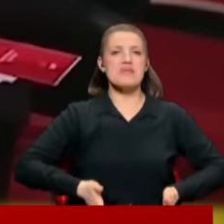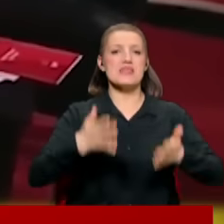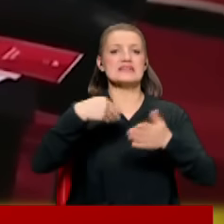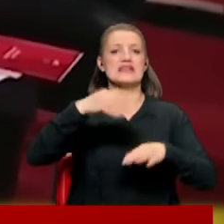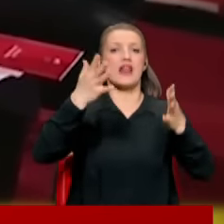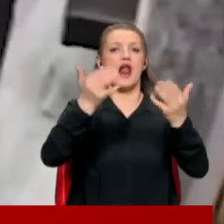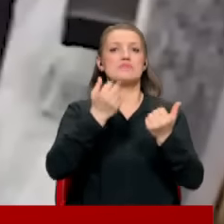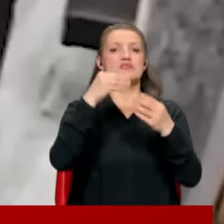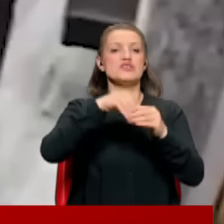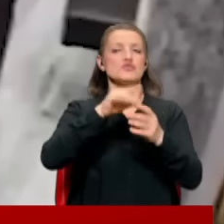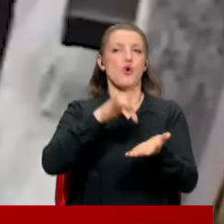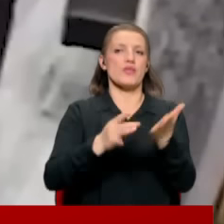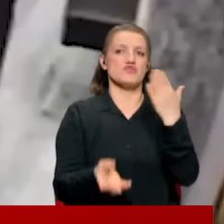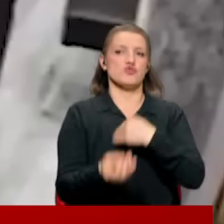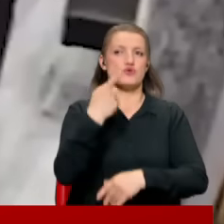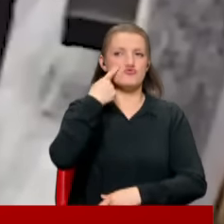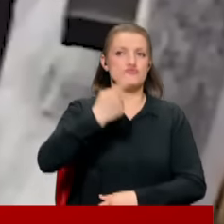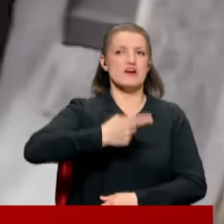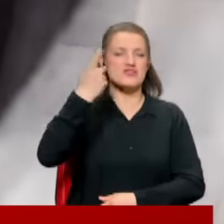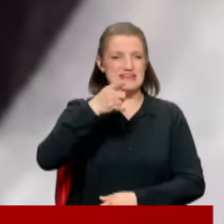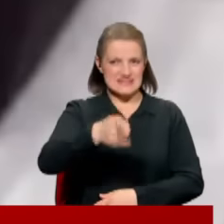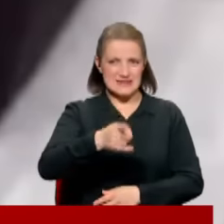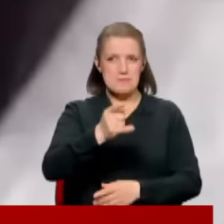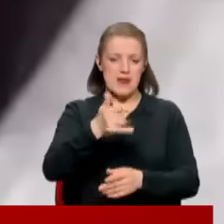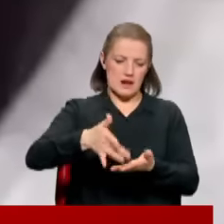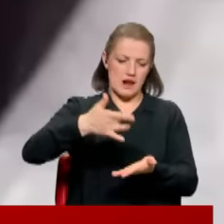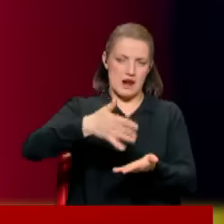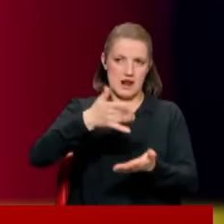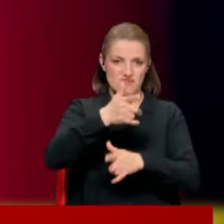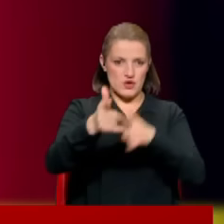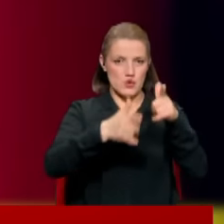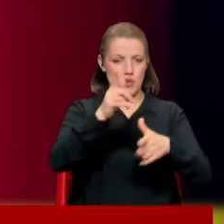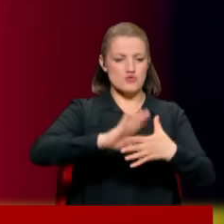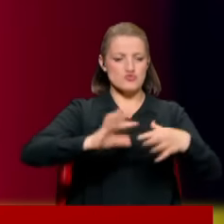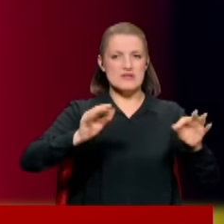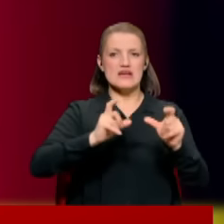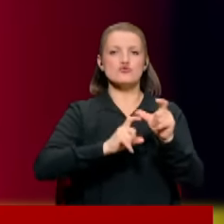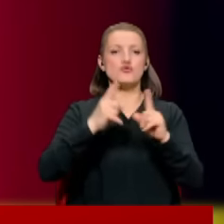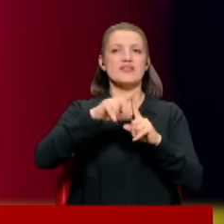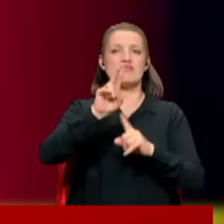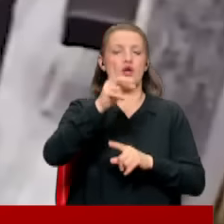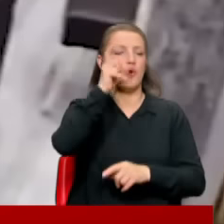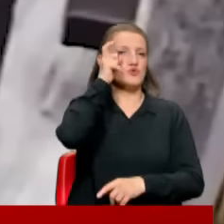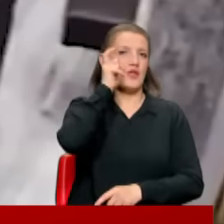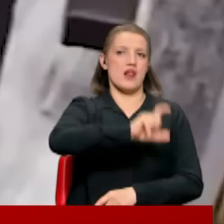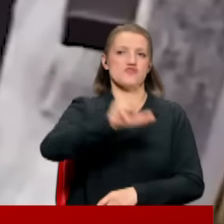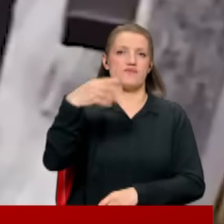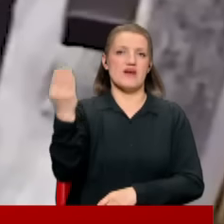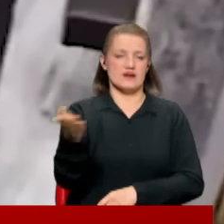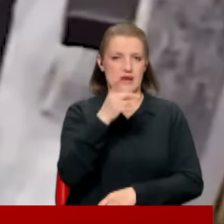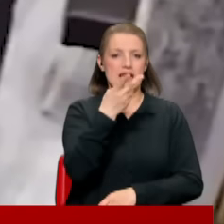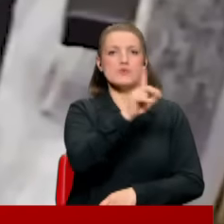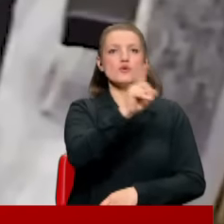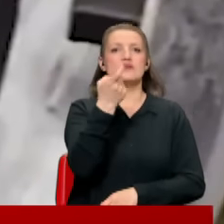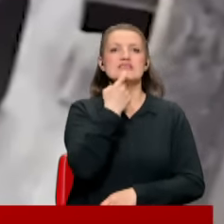için olduğu ortaya çıkıyor. Cumhurbaşkanının para sayma görüntüleri üzerinden kurduğu cümlelere Sözcü TV'de yanıt verdi Özgür Özel. 2019